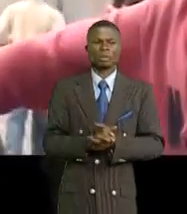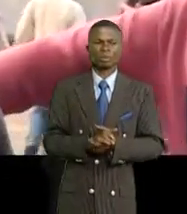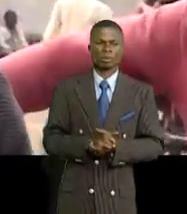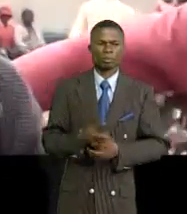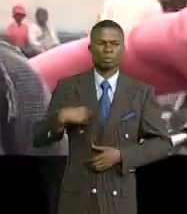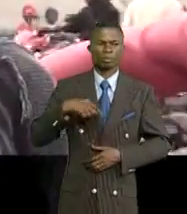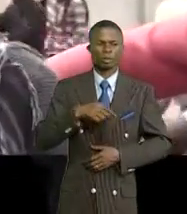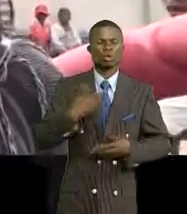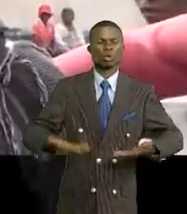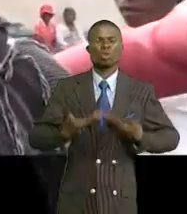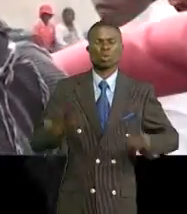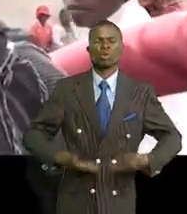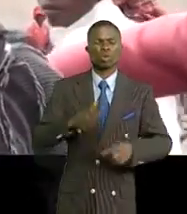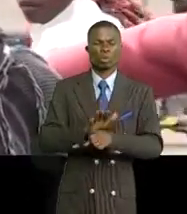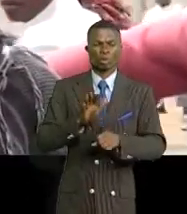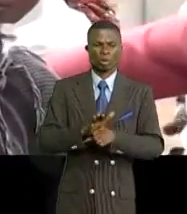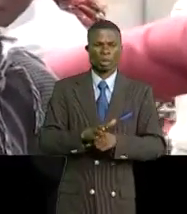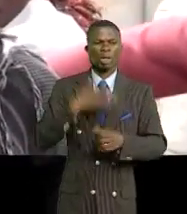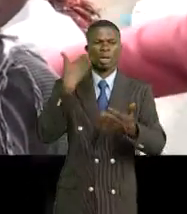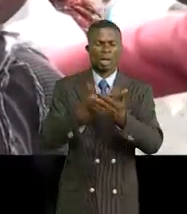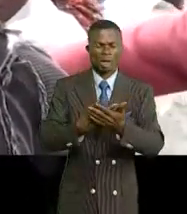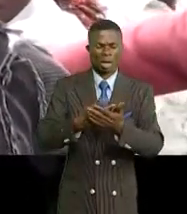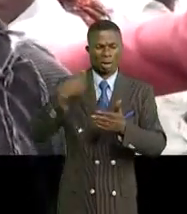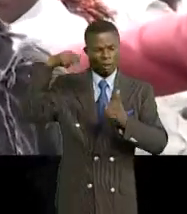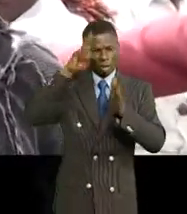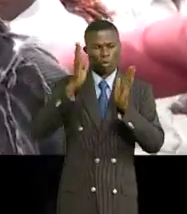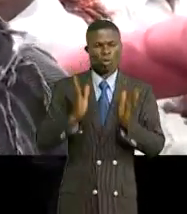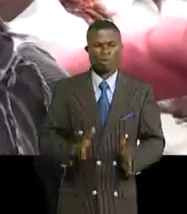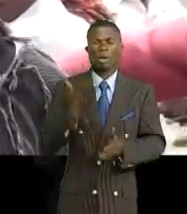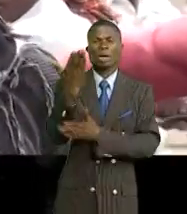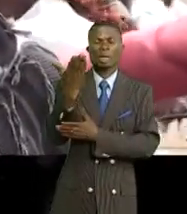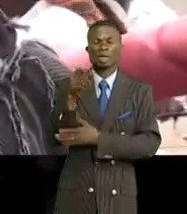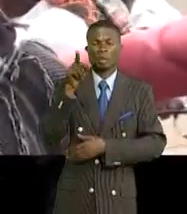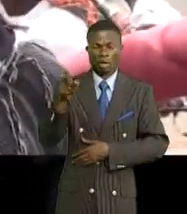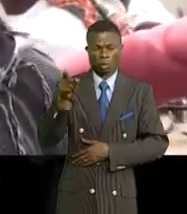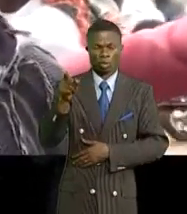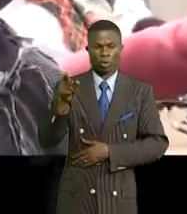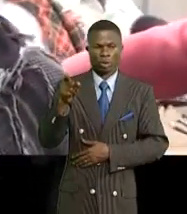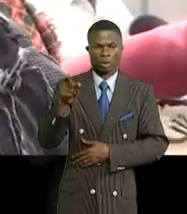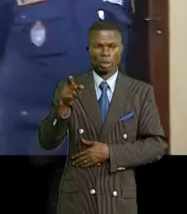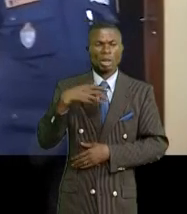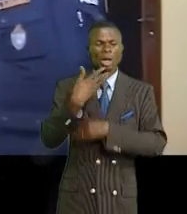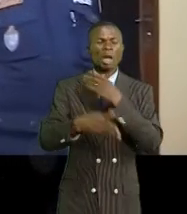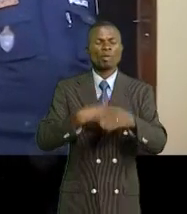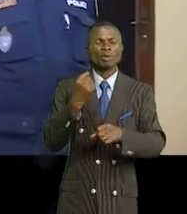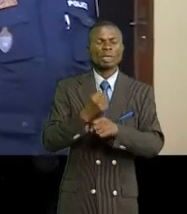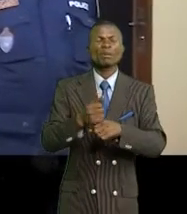avons assimilé ton CPL fort pour arriver à gouverneur. Mais le côté au Sénat, en tout cas, à Salam